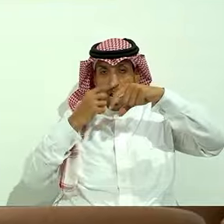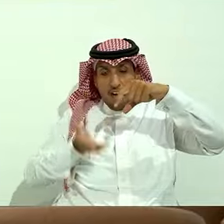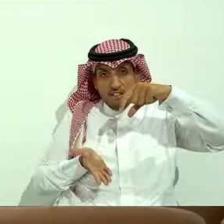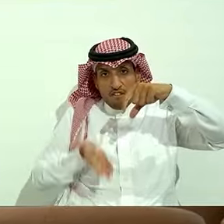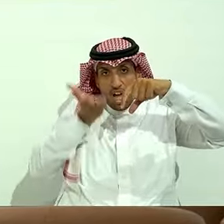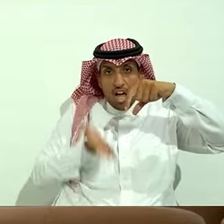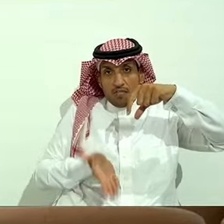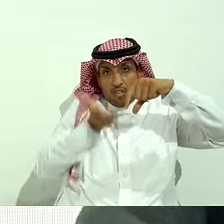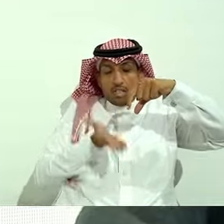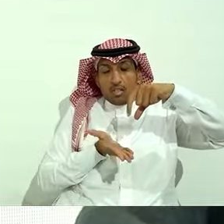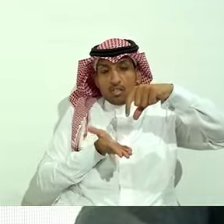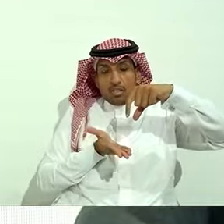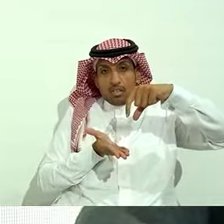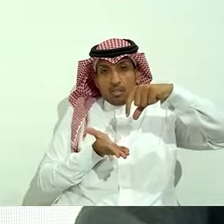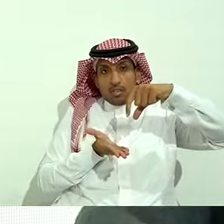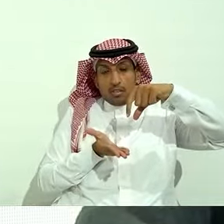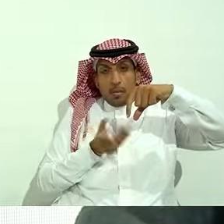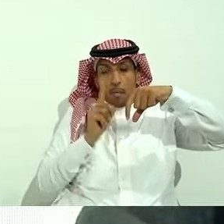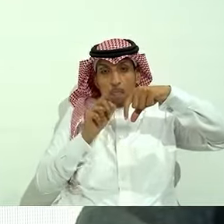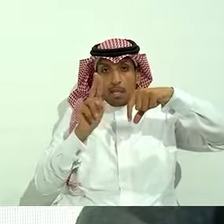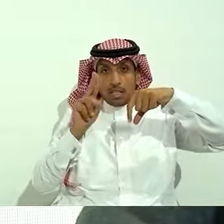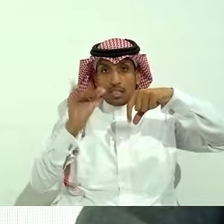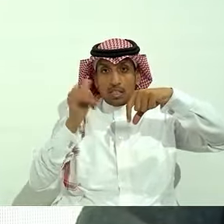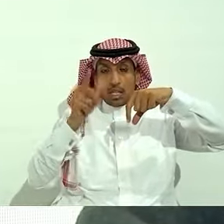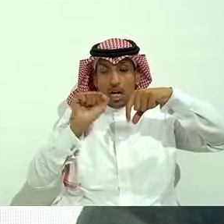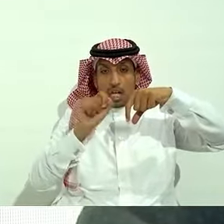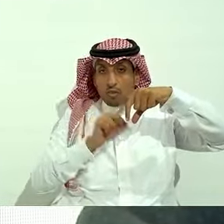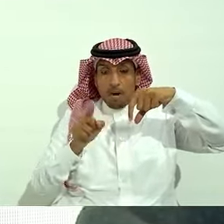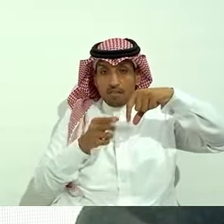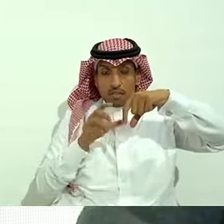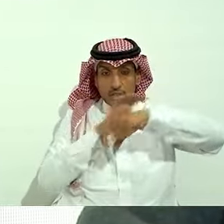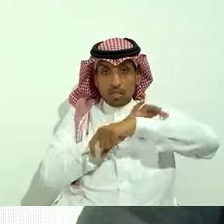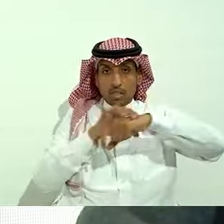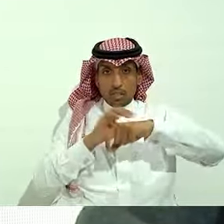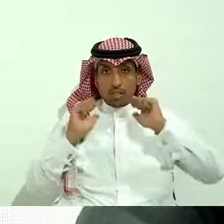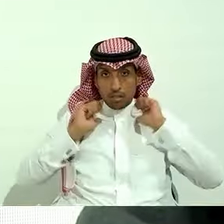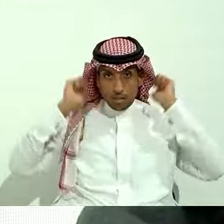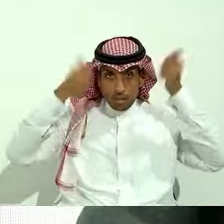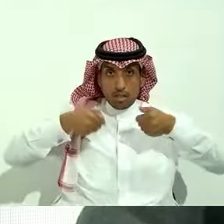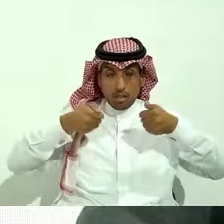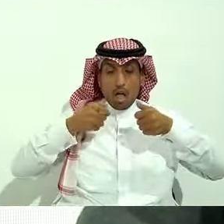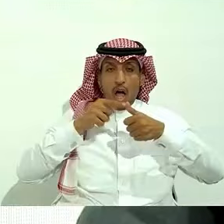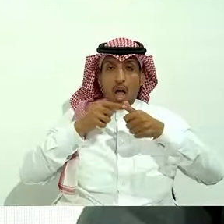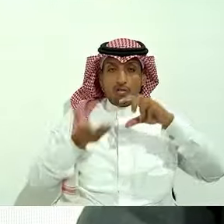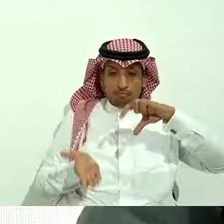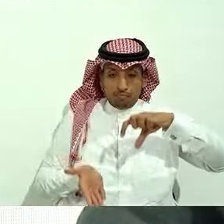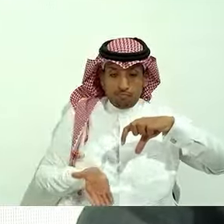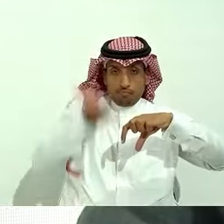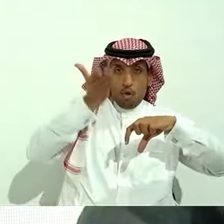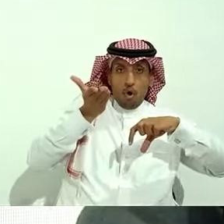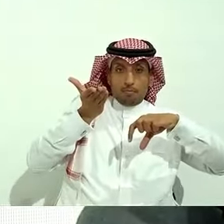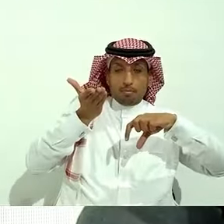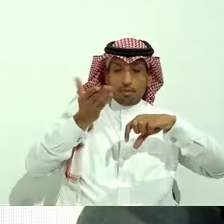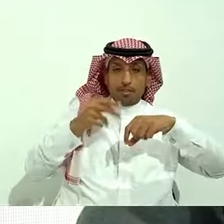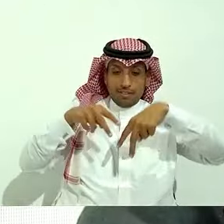يرتفع، لو ما في تخراصة إذا رفعت الكم على الرأس بيشمر الثوب من تحت